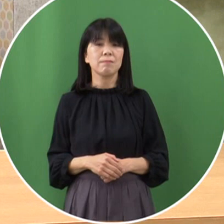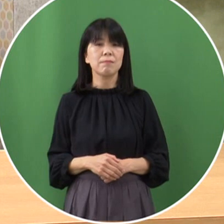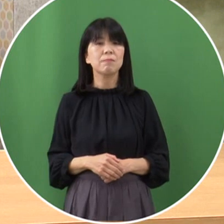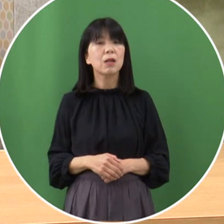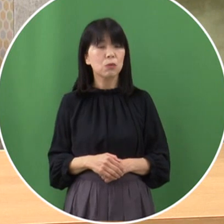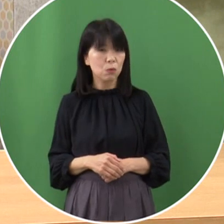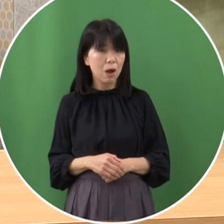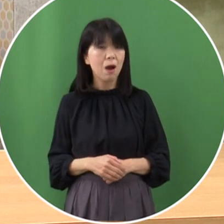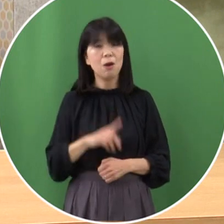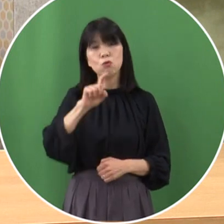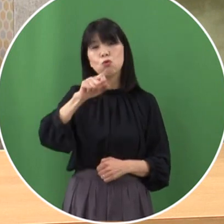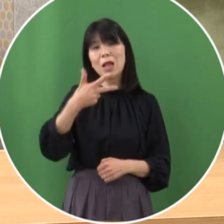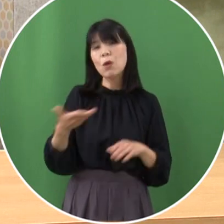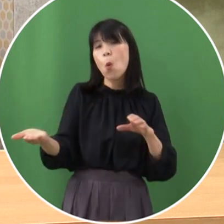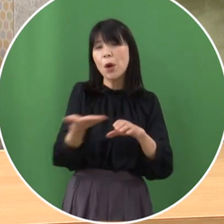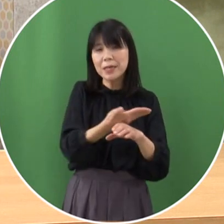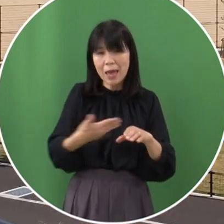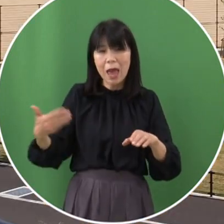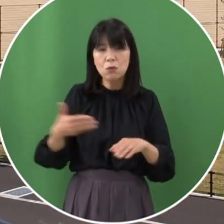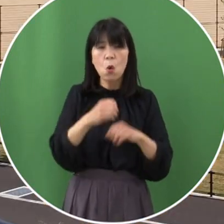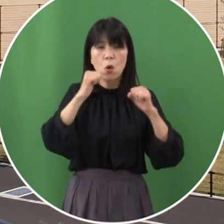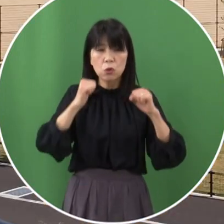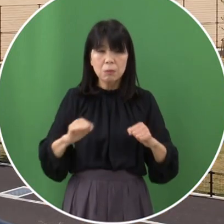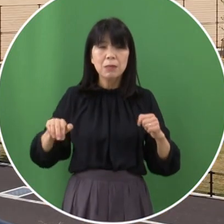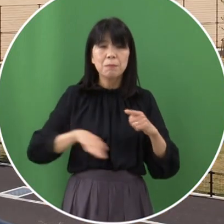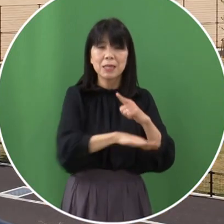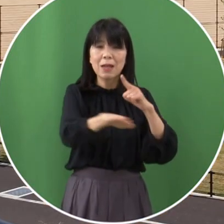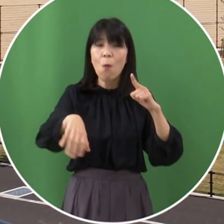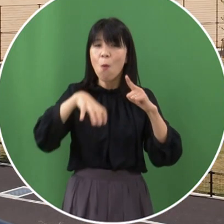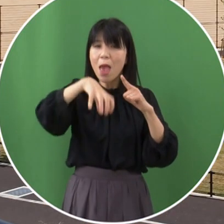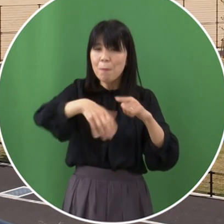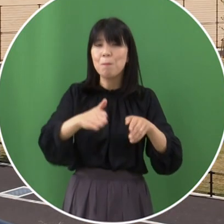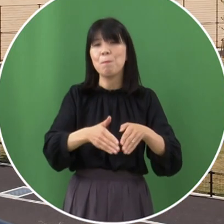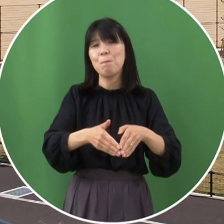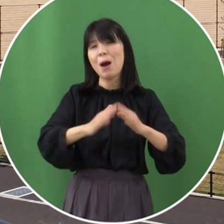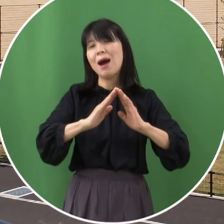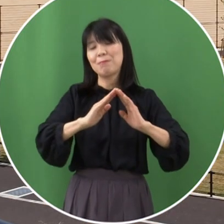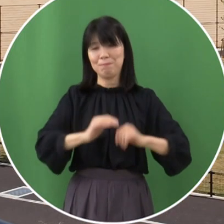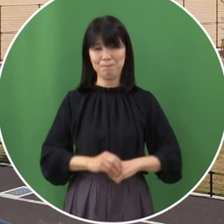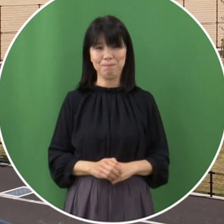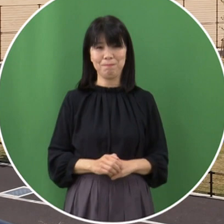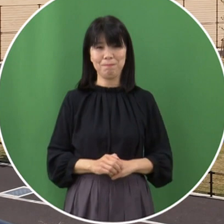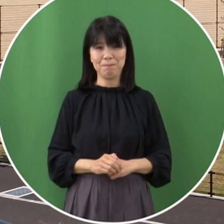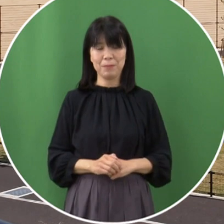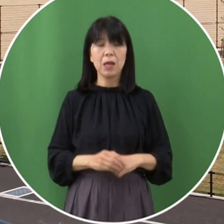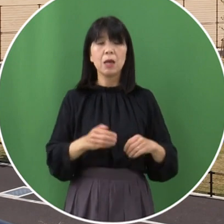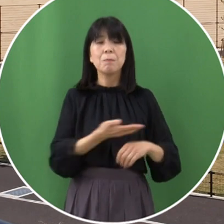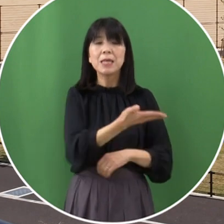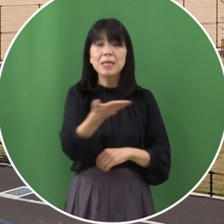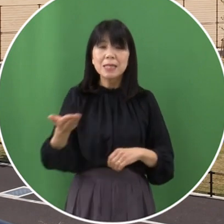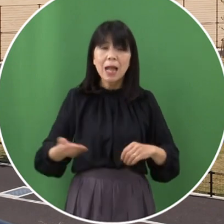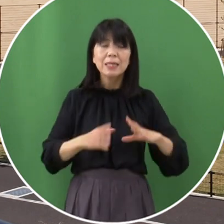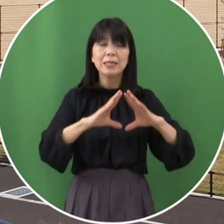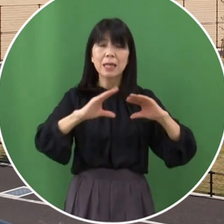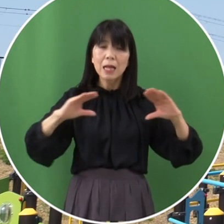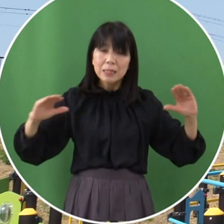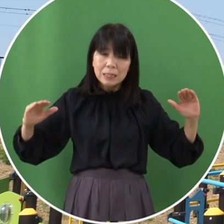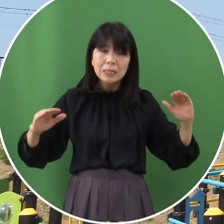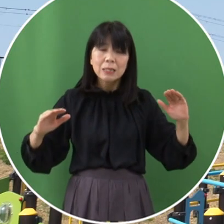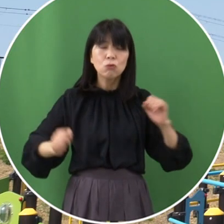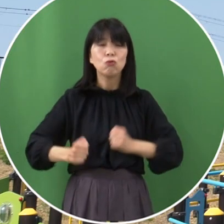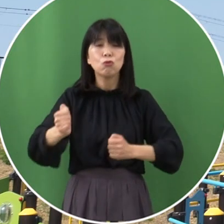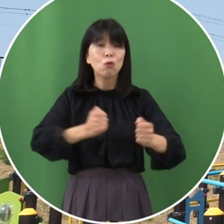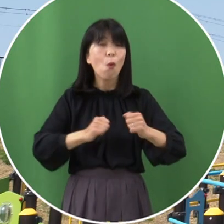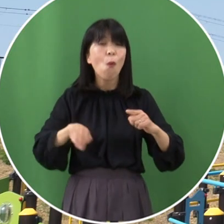住みんな公園の開設です。みんなに優しい運動公園をコンセプトに、これまで整備が進められていた